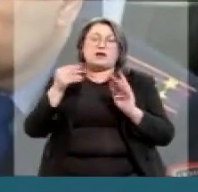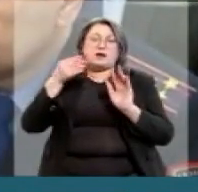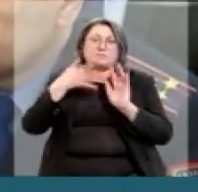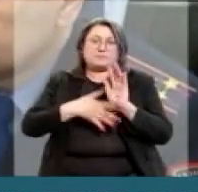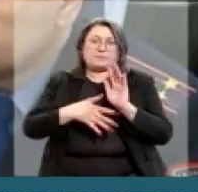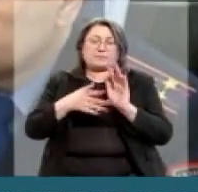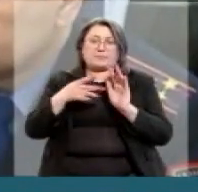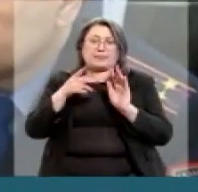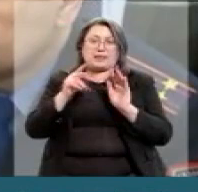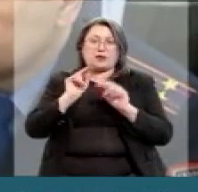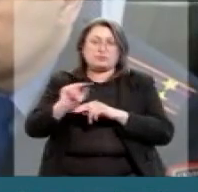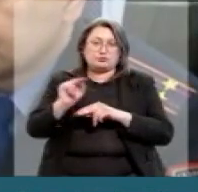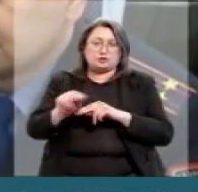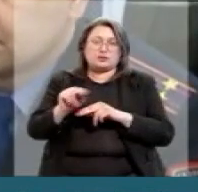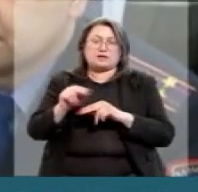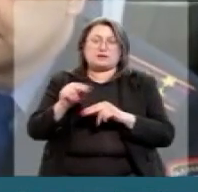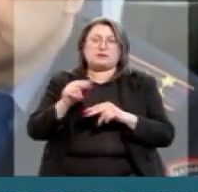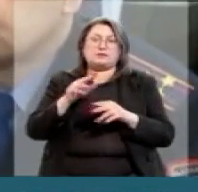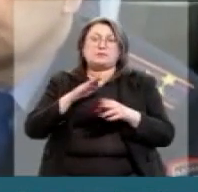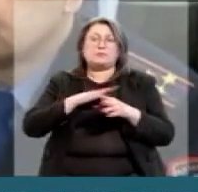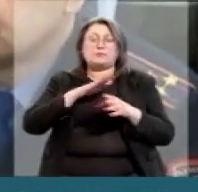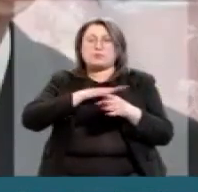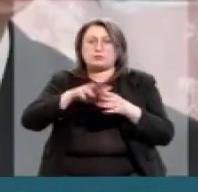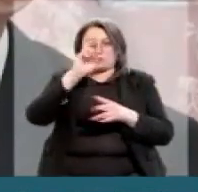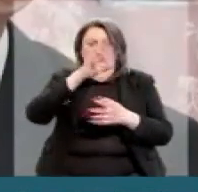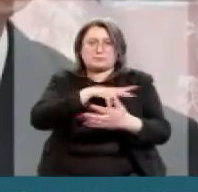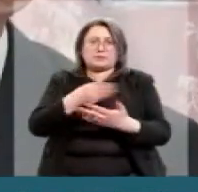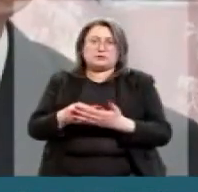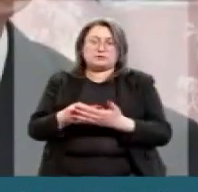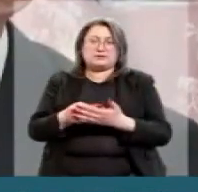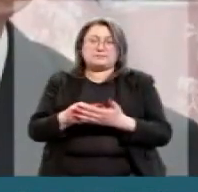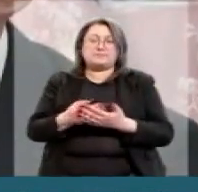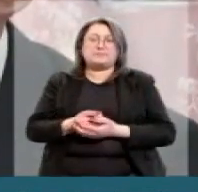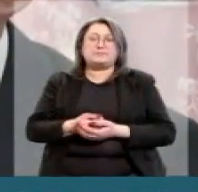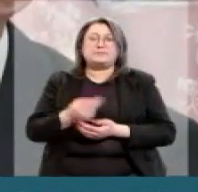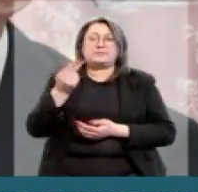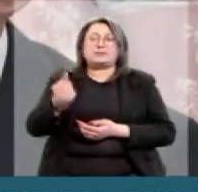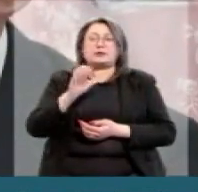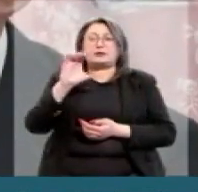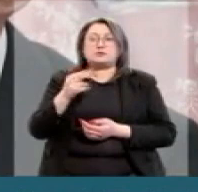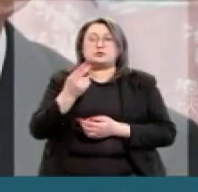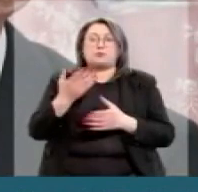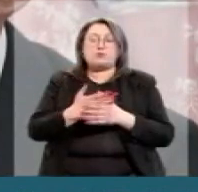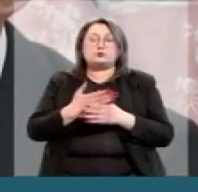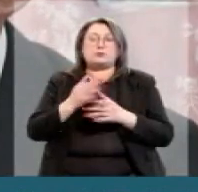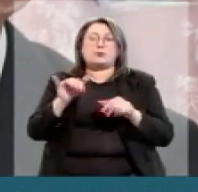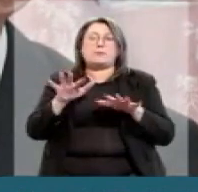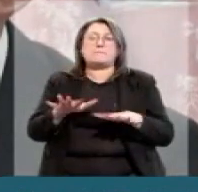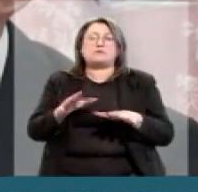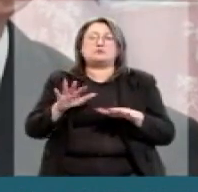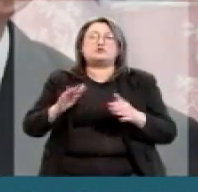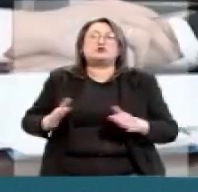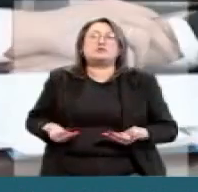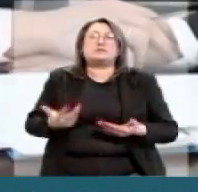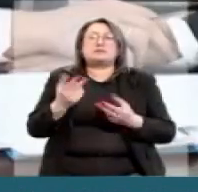шығындарды өтеу үшін әлеуметтік көмек қарастырылған. Әлеуметтік көмекті төлеу өтініш берушінің тұрғылықты жері бойынша жүзеге асырылады.